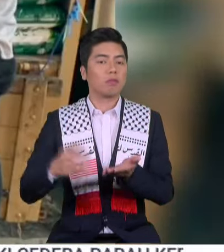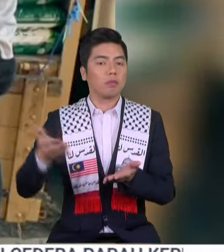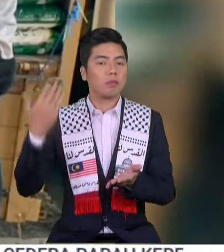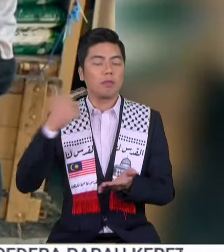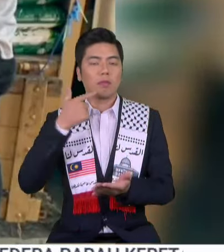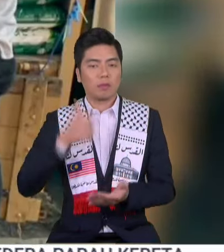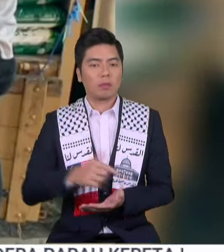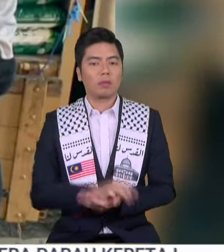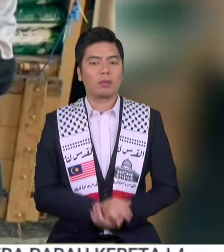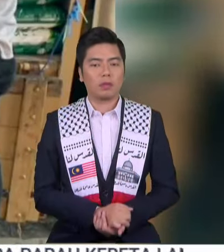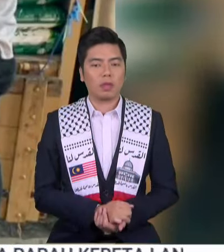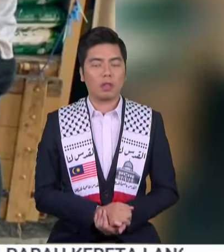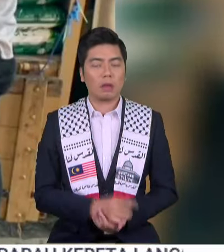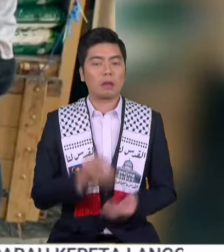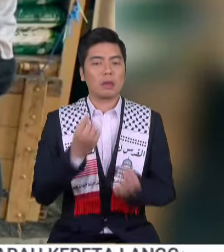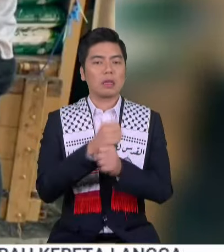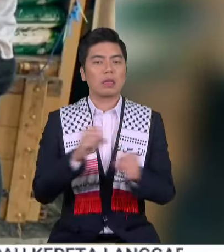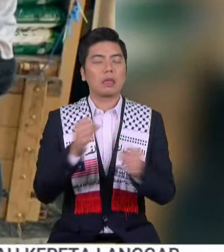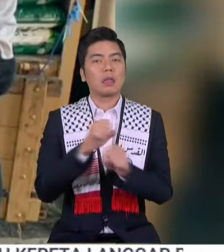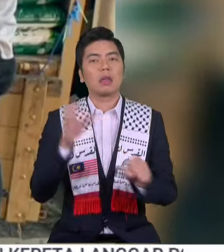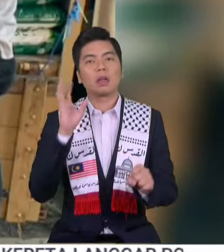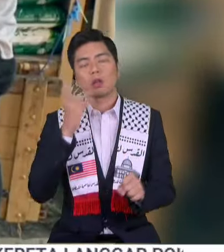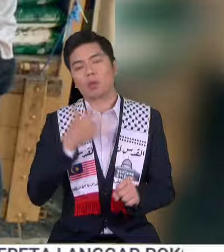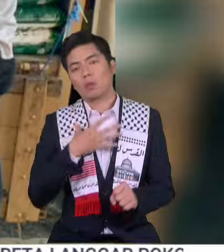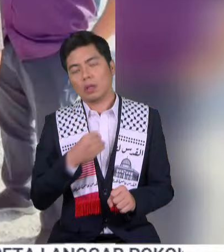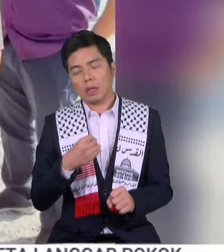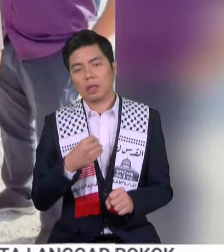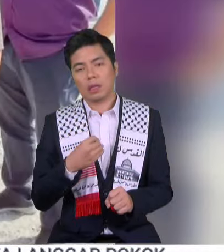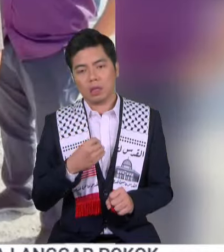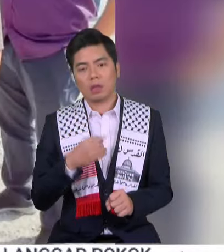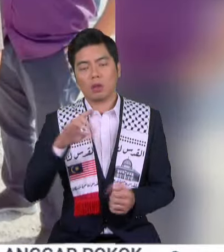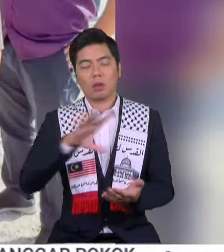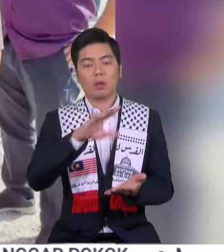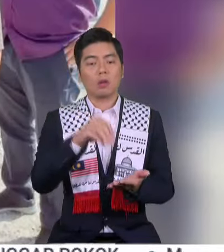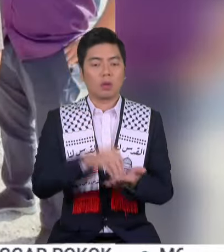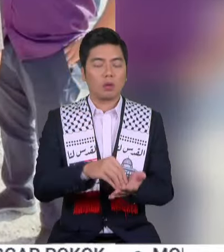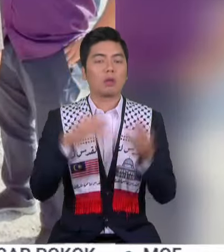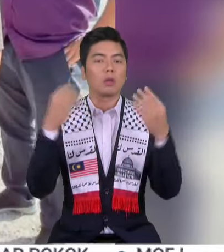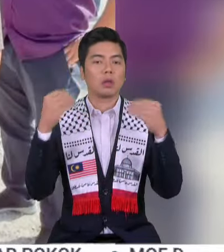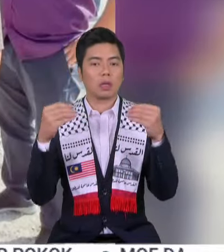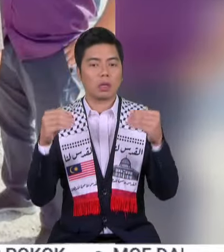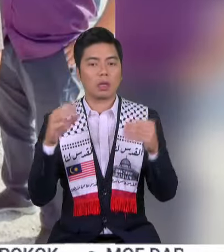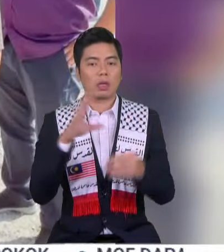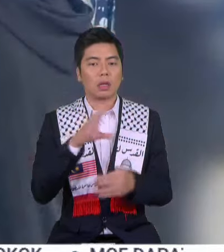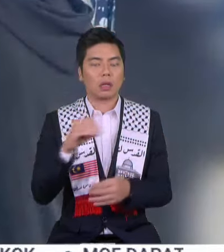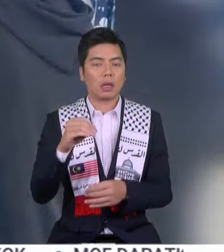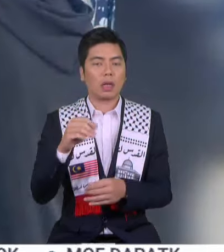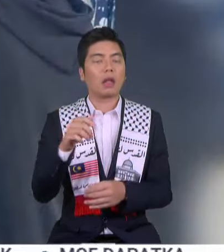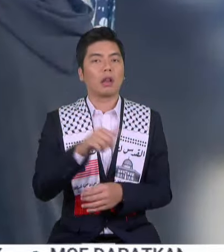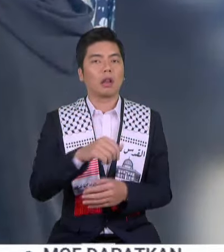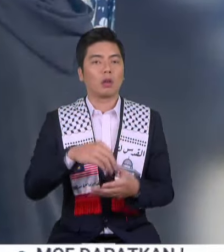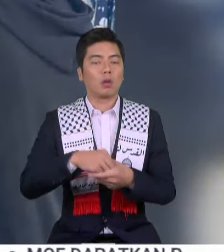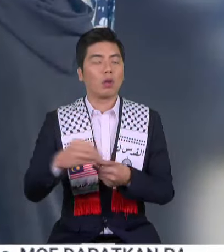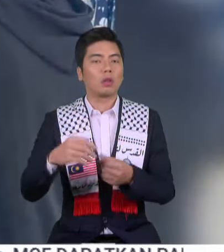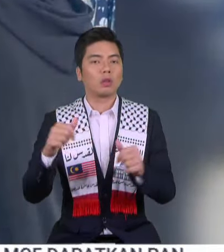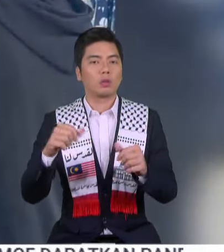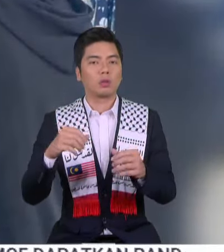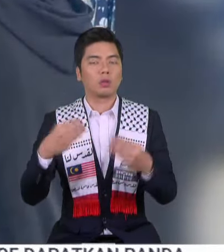bagi memastikan ketersediaan bekalan beras putih tempatan di Pusat Operasi dan outlet-outlet pemasaran